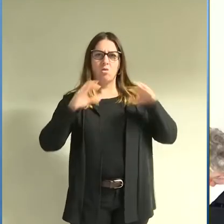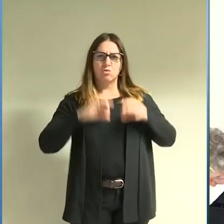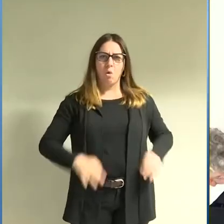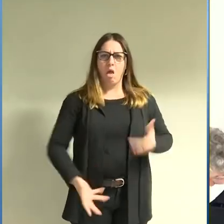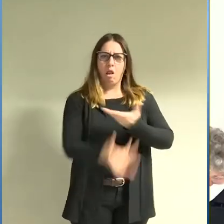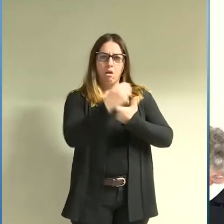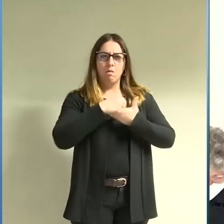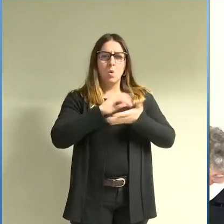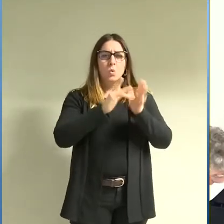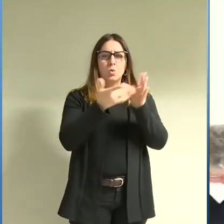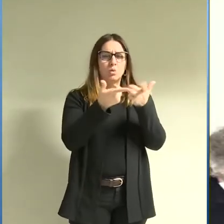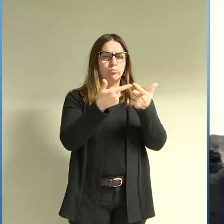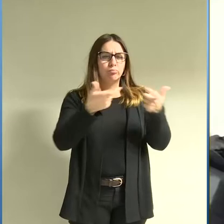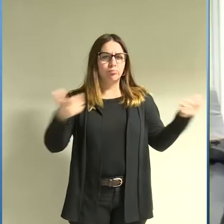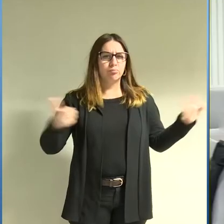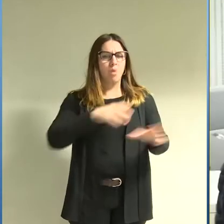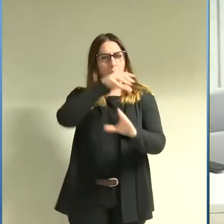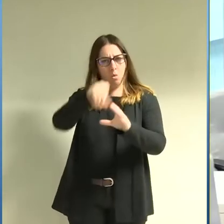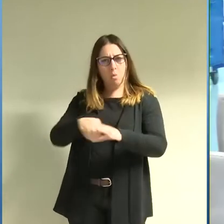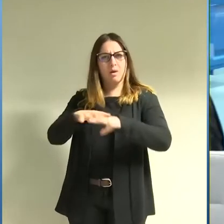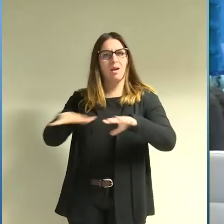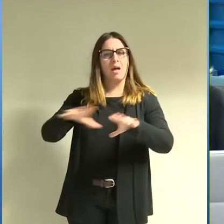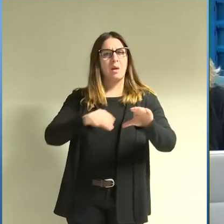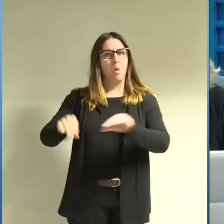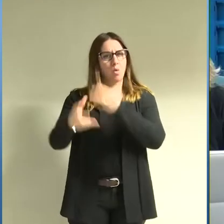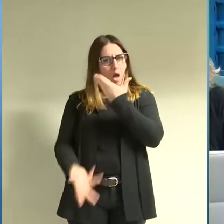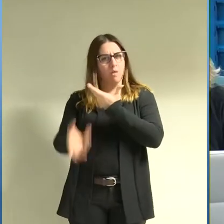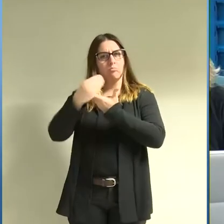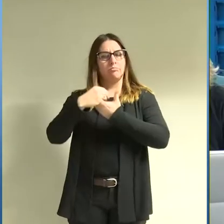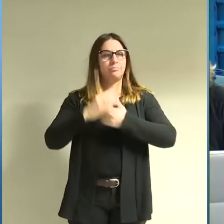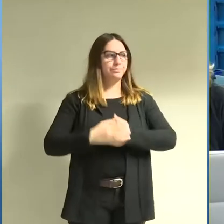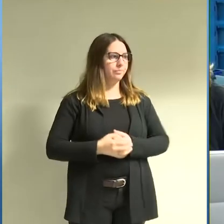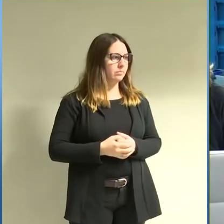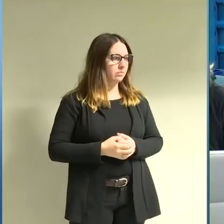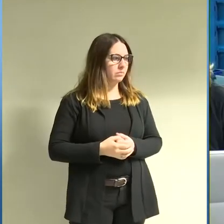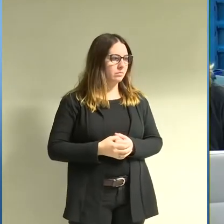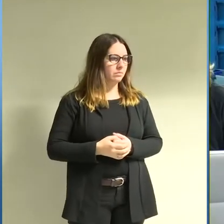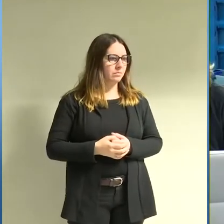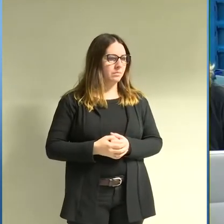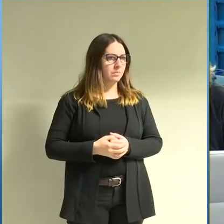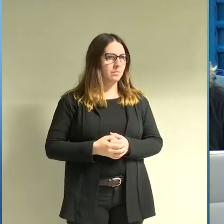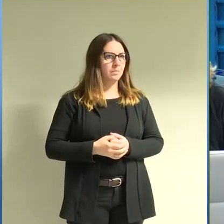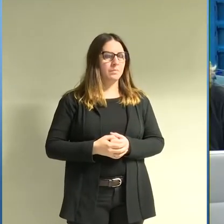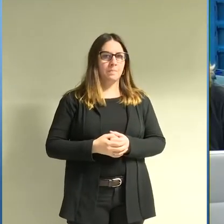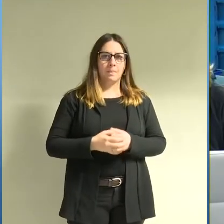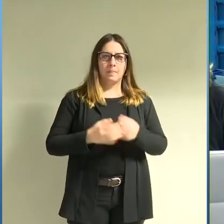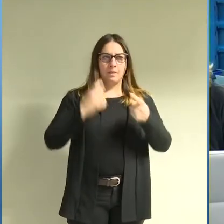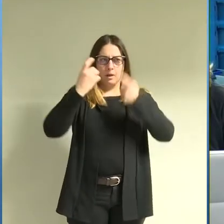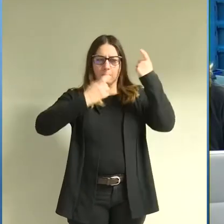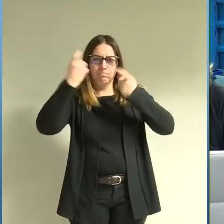de ceux des quartiers des quartiers populaires et c'est des préoccupations